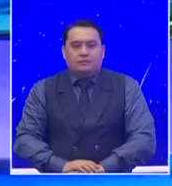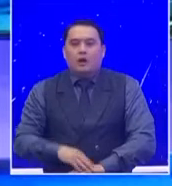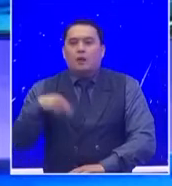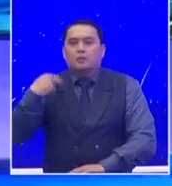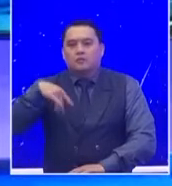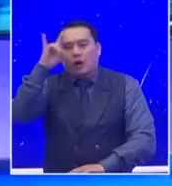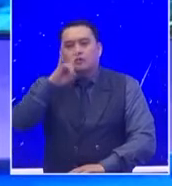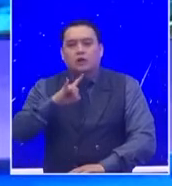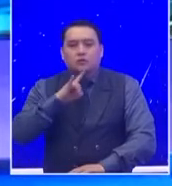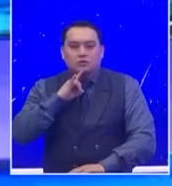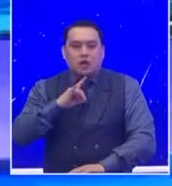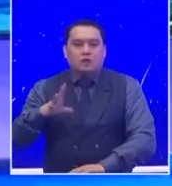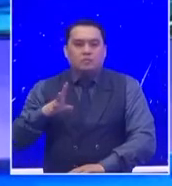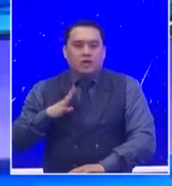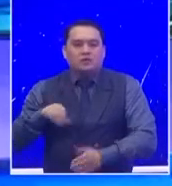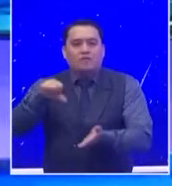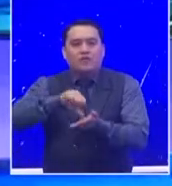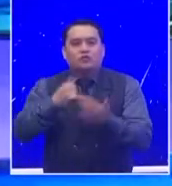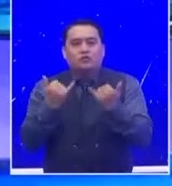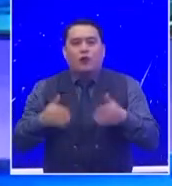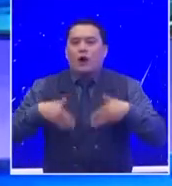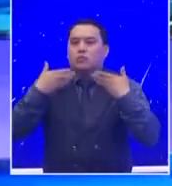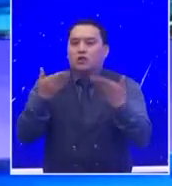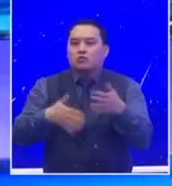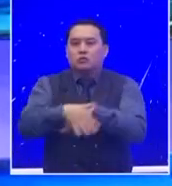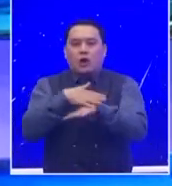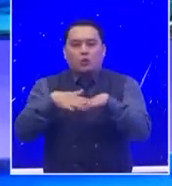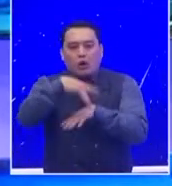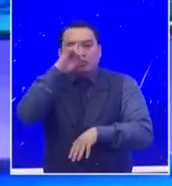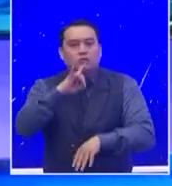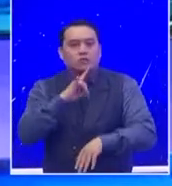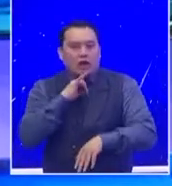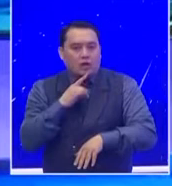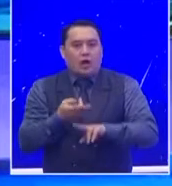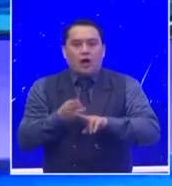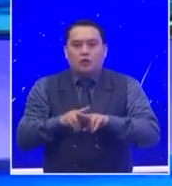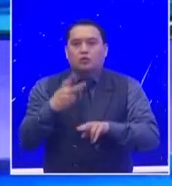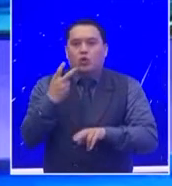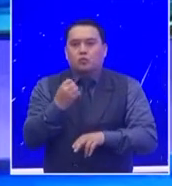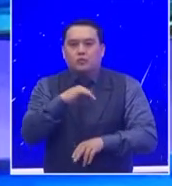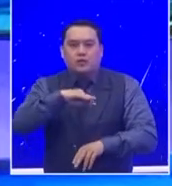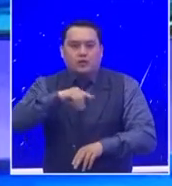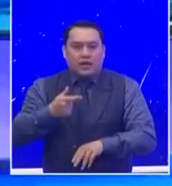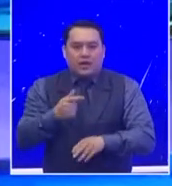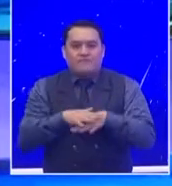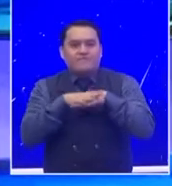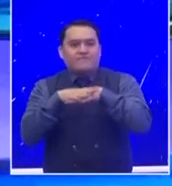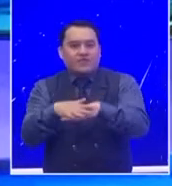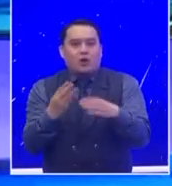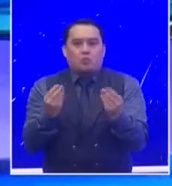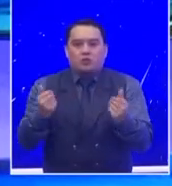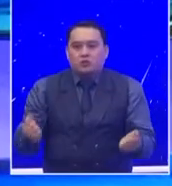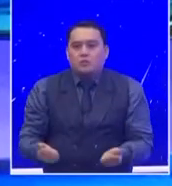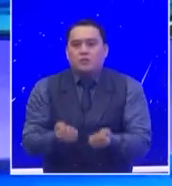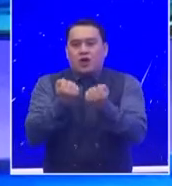Президент страны Касым-Жомарт Токаев выступил сегодня с обращением к народу Казахстана. Не менее 300 миллиардов тенге будет выделено на